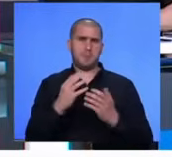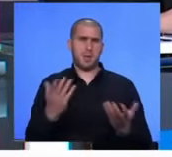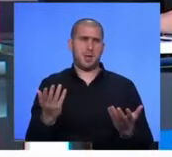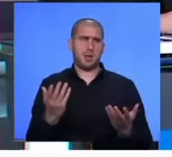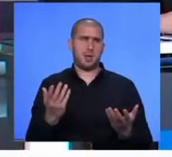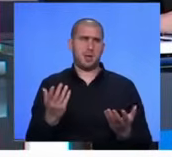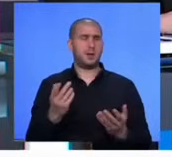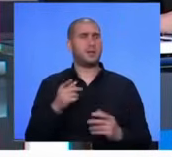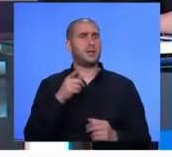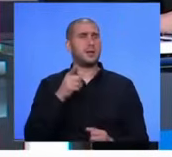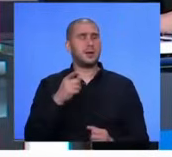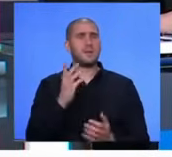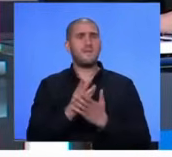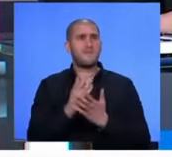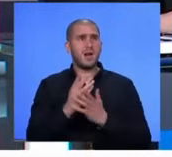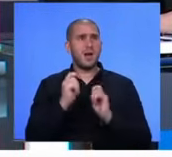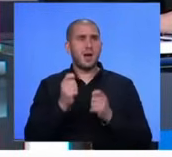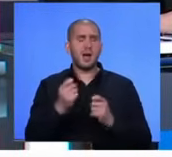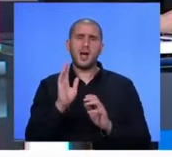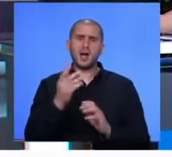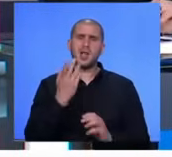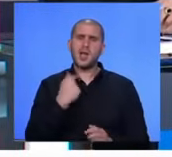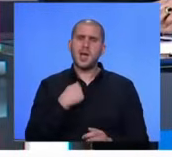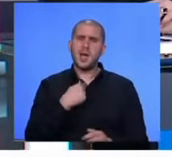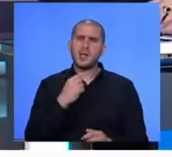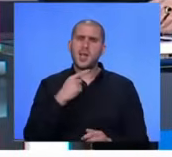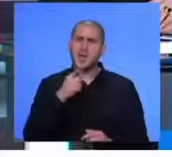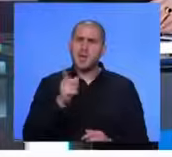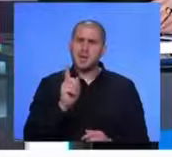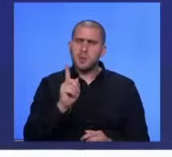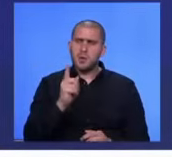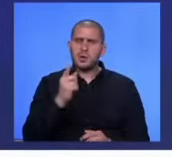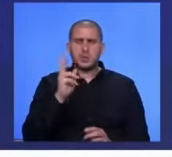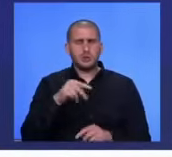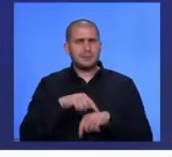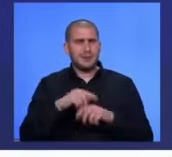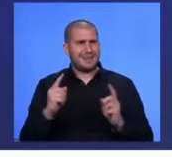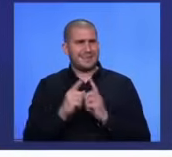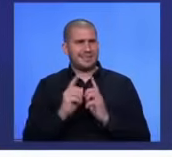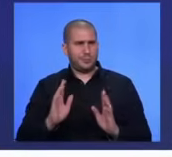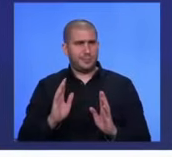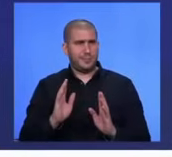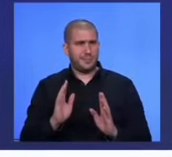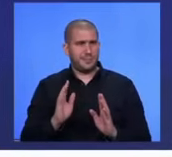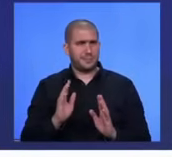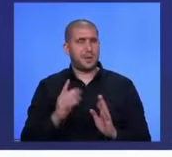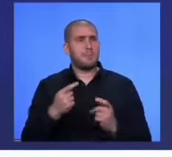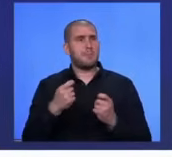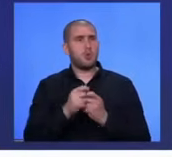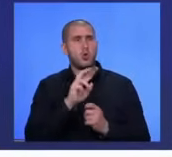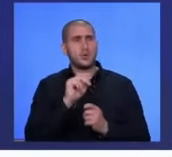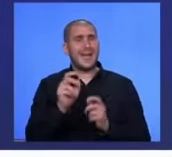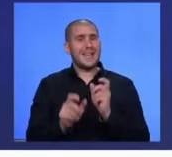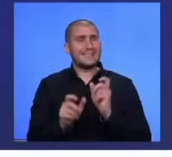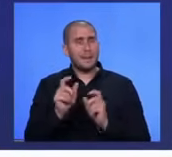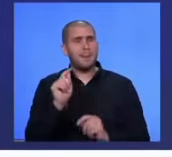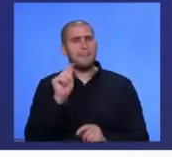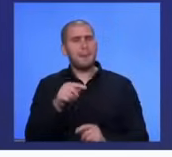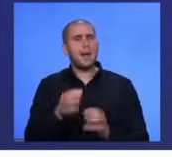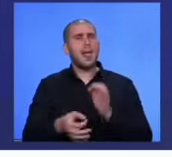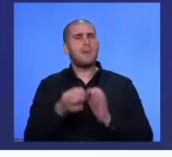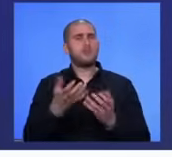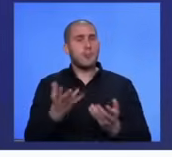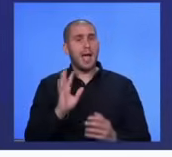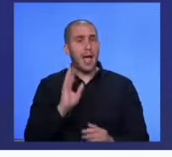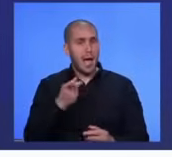לגמרי. עצם זה שמועברת את תגובת המדינה. אבל רק שנייה, אני אומר, לא, אתם לא הולכים איתי, יש לנו זמן קצור. אני איתך. על הקטע של אזרחים מגיעים לבית משפט, האם